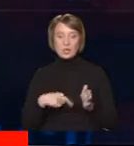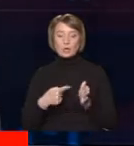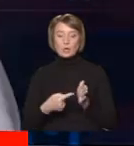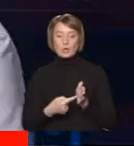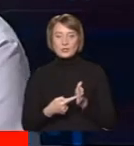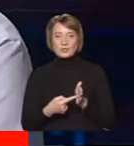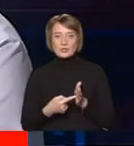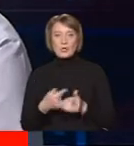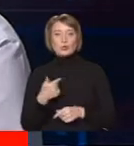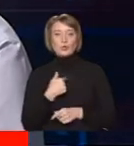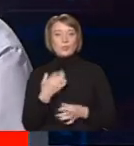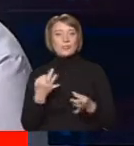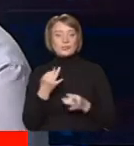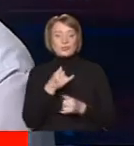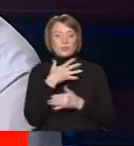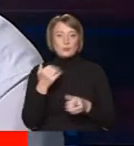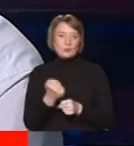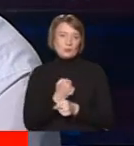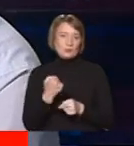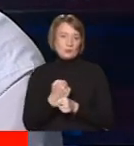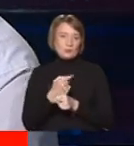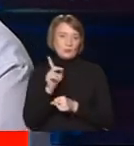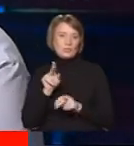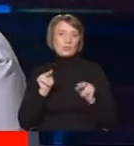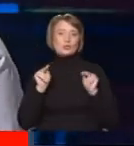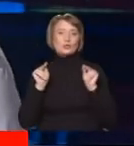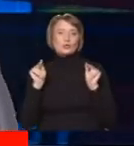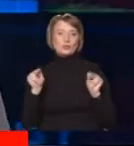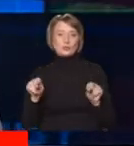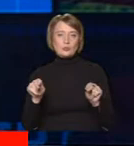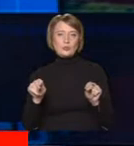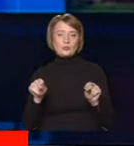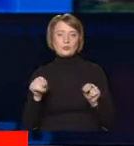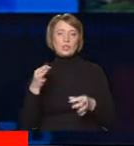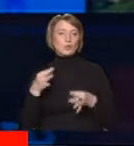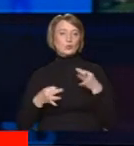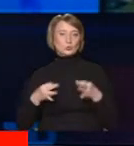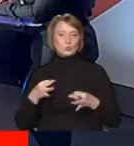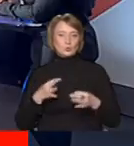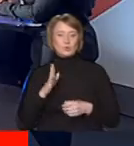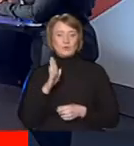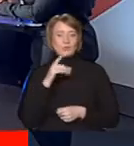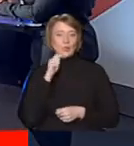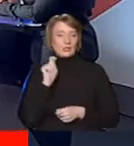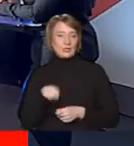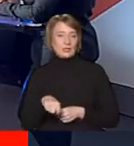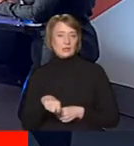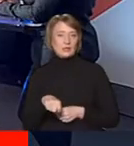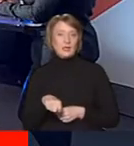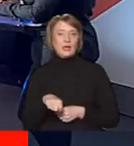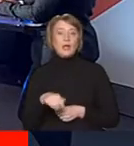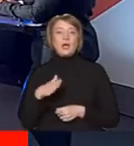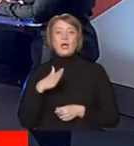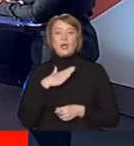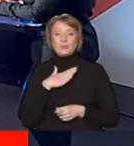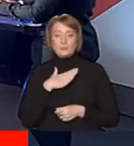так, то виборець нічого не може зробити, крім як піти в найчесніший, найгуманніший суд в світі, український. Так? Так от, наша позиція полягає в тому, щоб